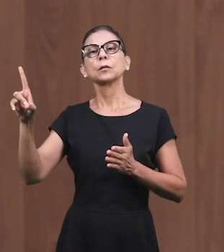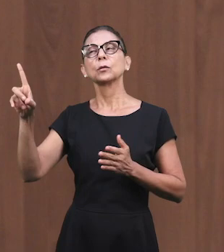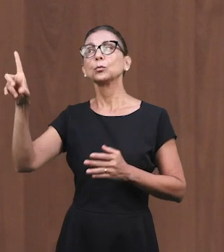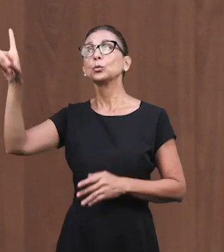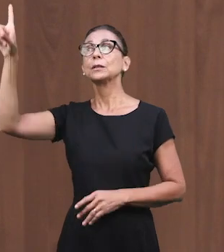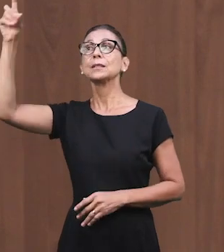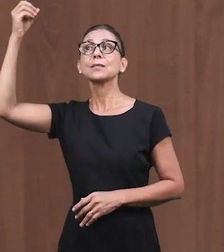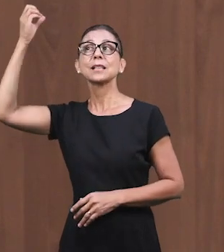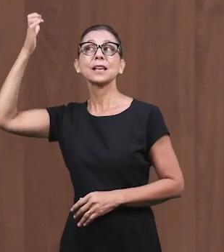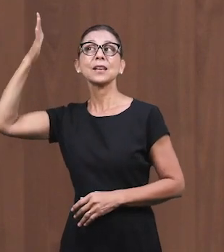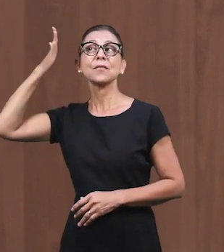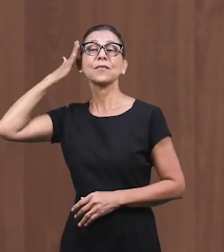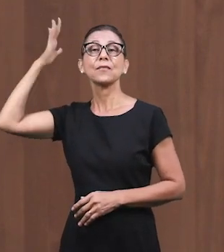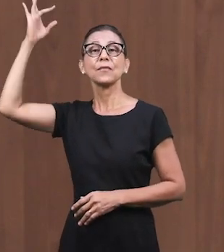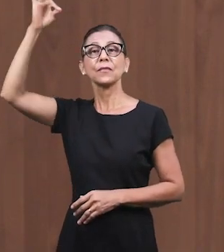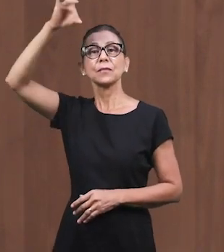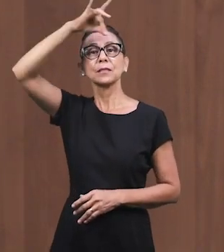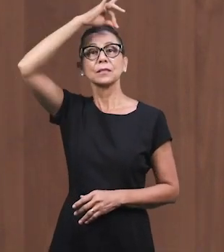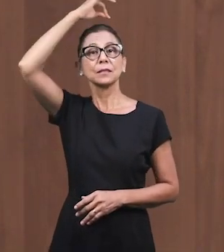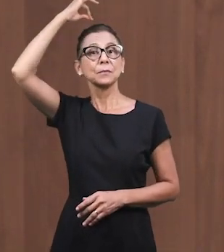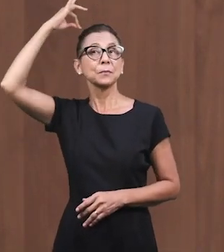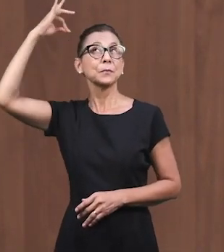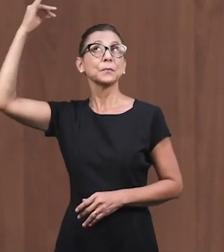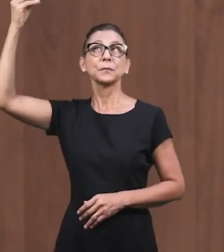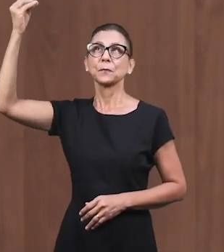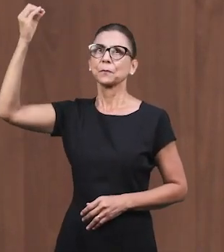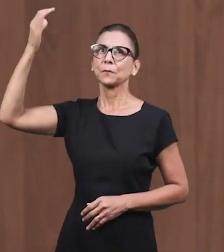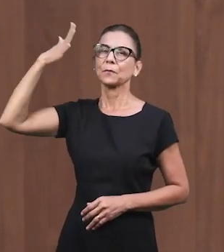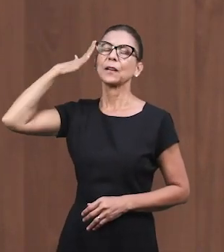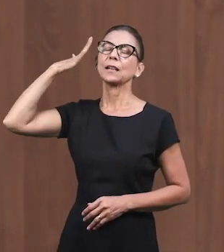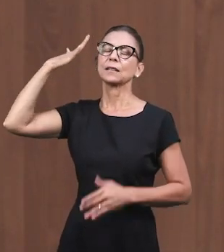nous est révélée par l'Esprit Saint.